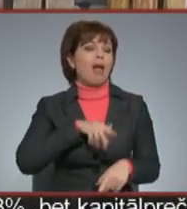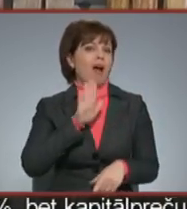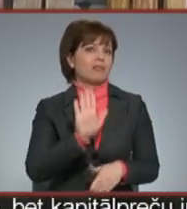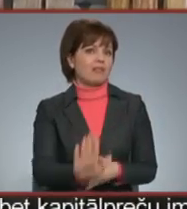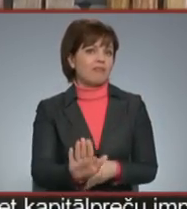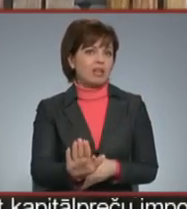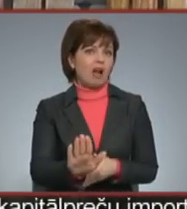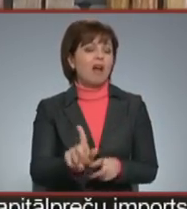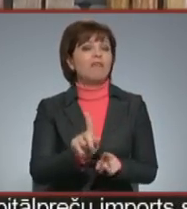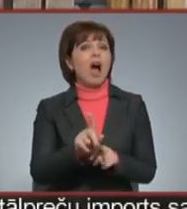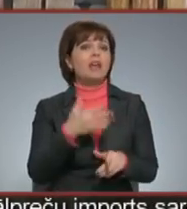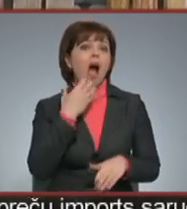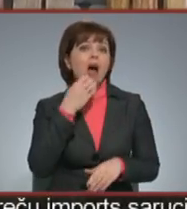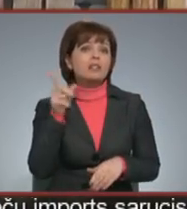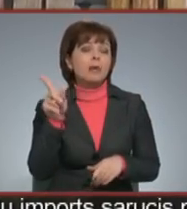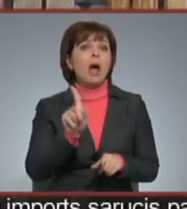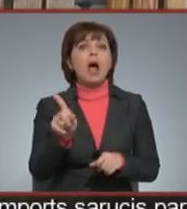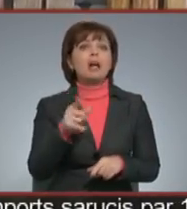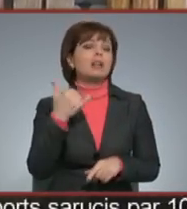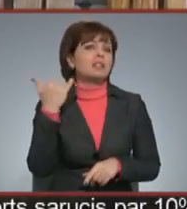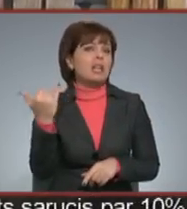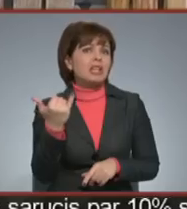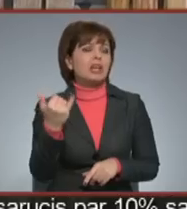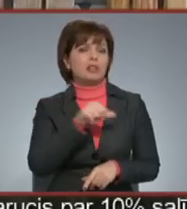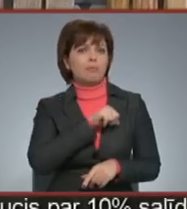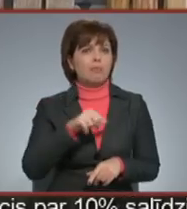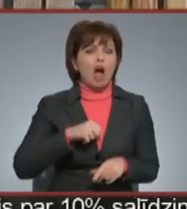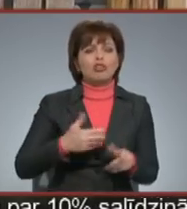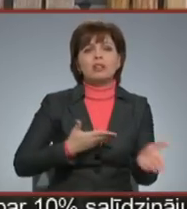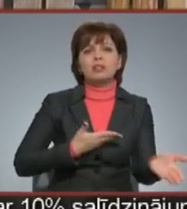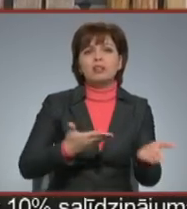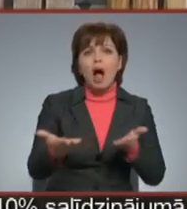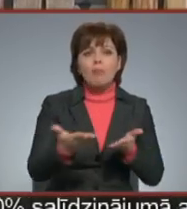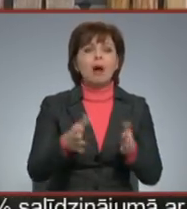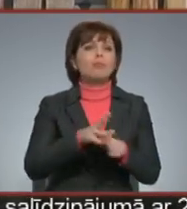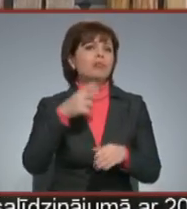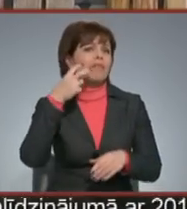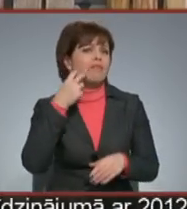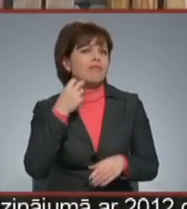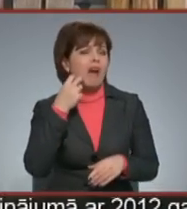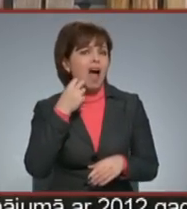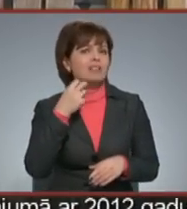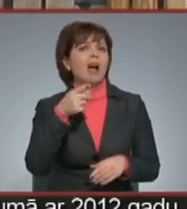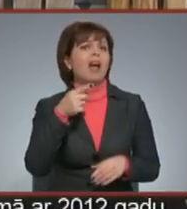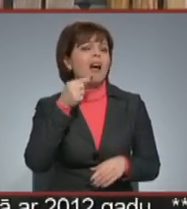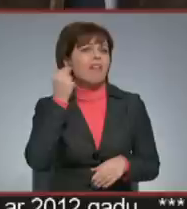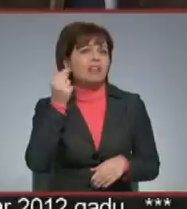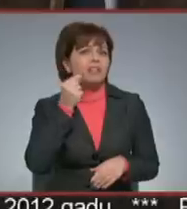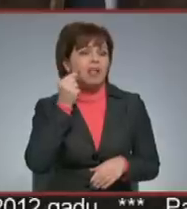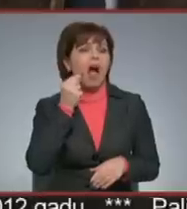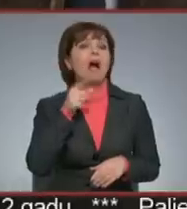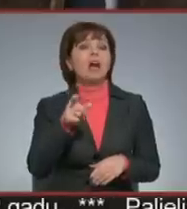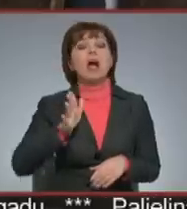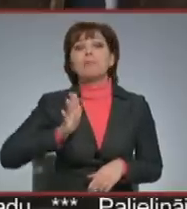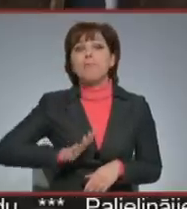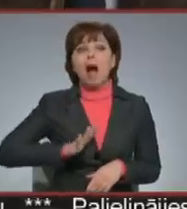interesantāk tās, ar kurām slēpojuši mēs paši, mūsu senči, vectēvi, vecai tēvi un tā tālāk.